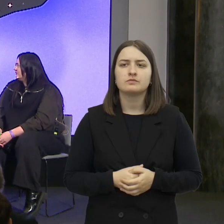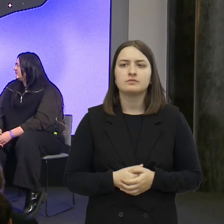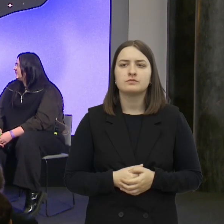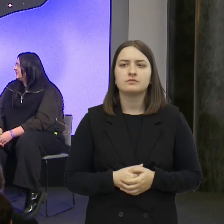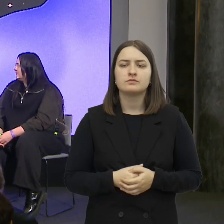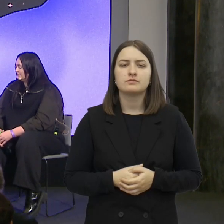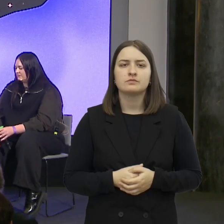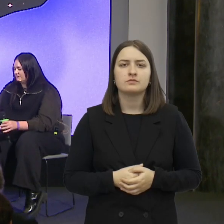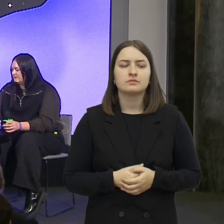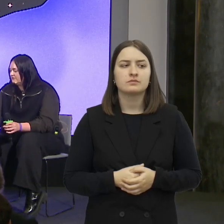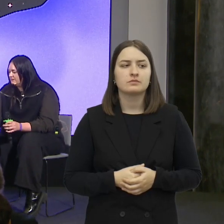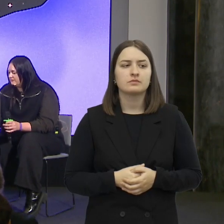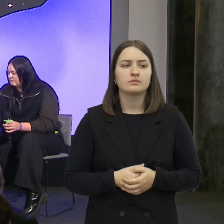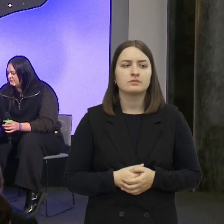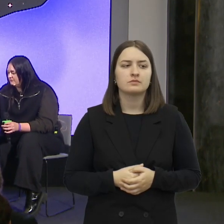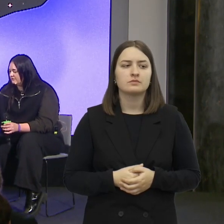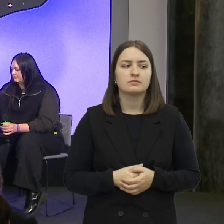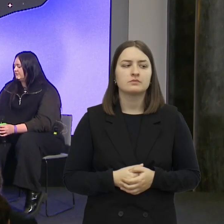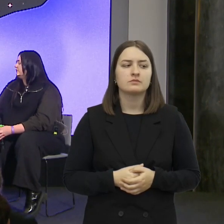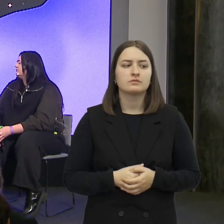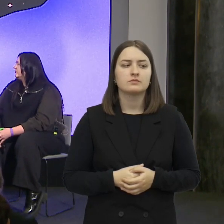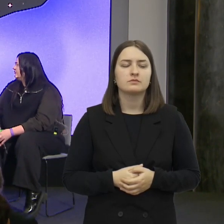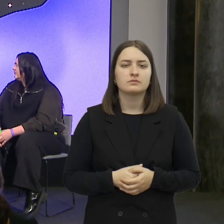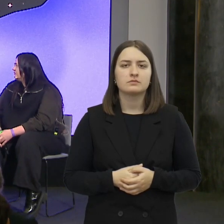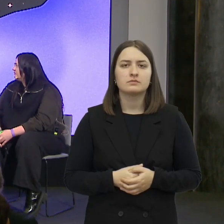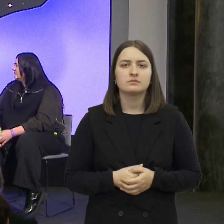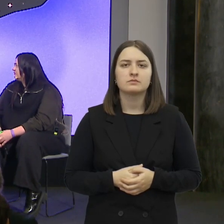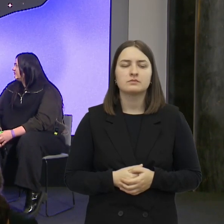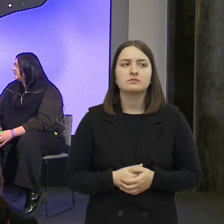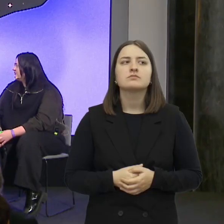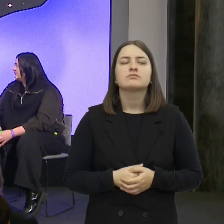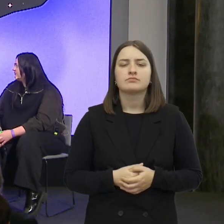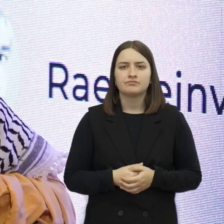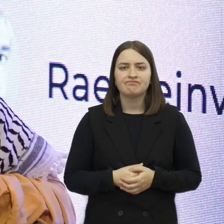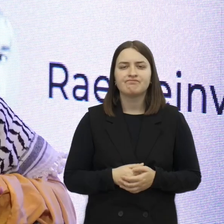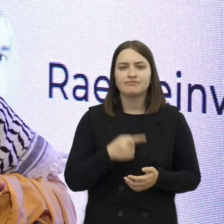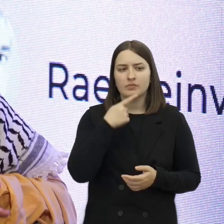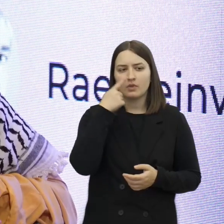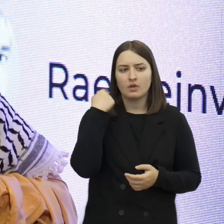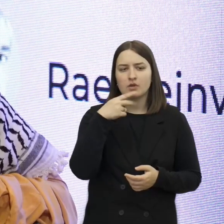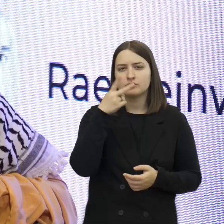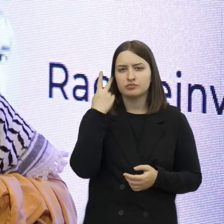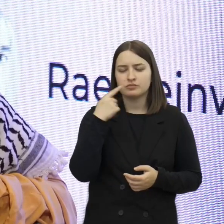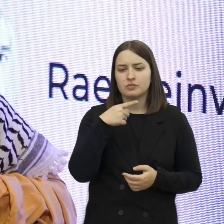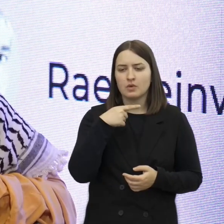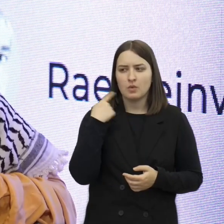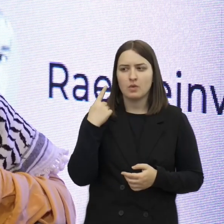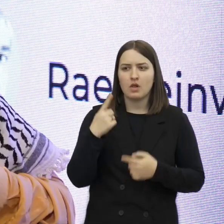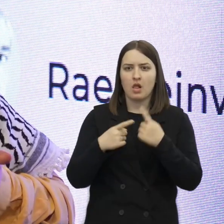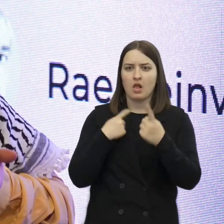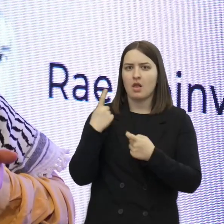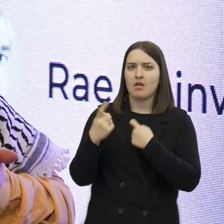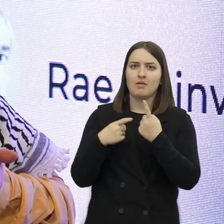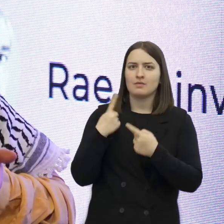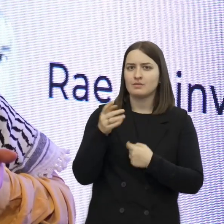Taip, tai manęs labai daug klausdavo prieš kelis metus, kodėl